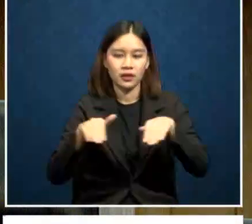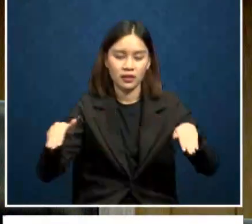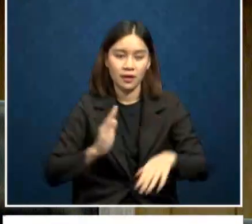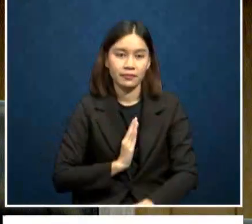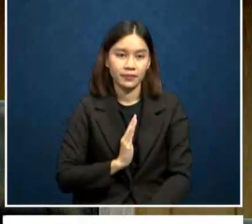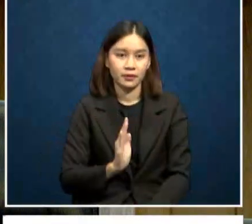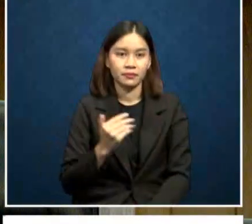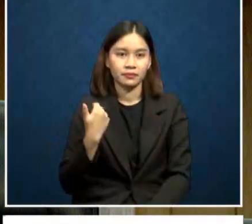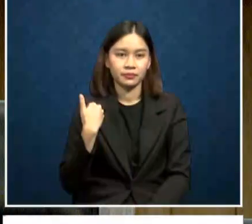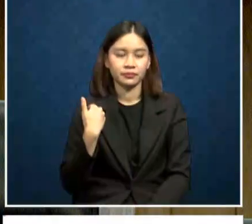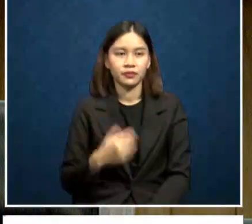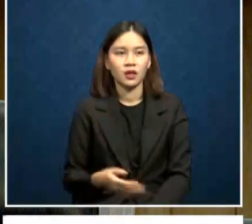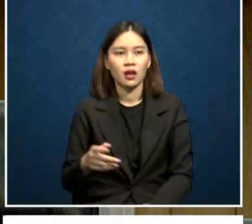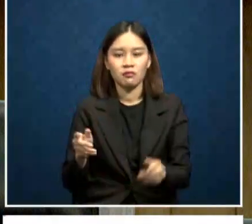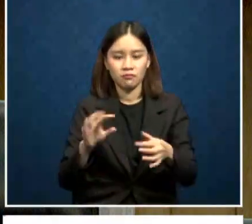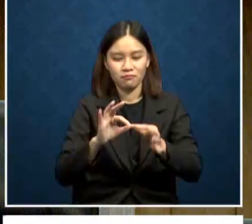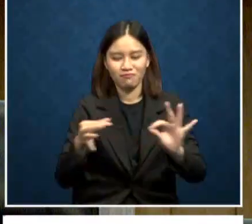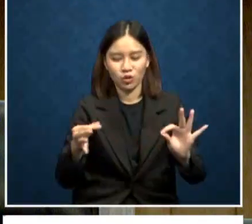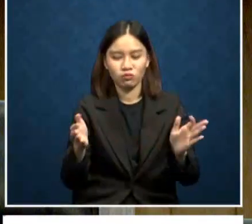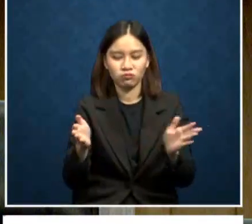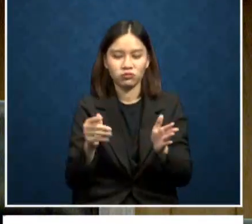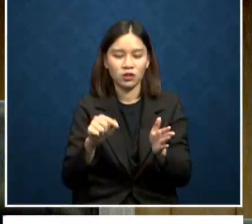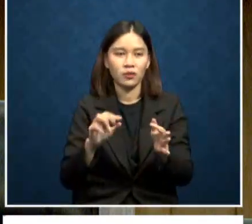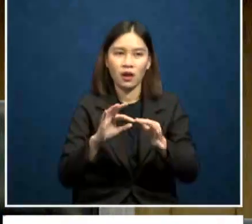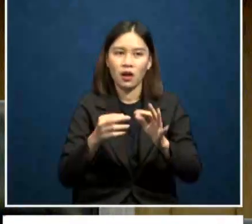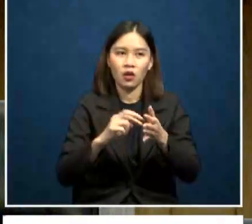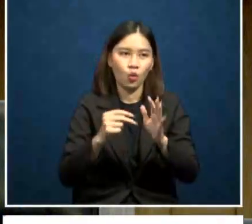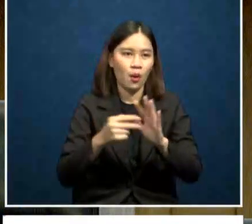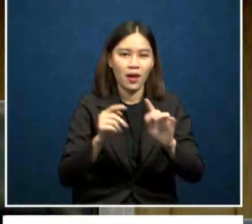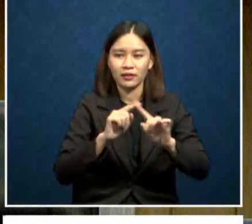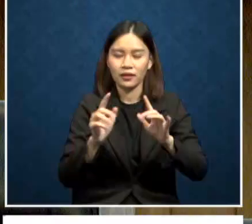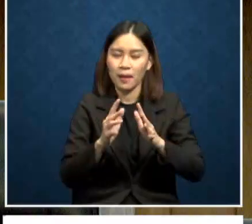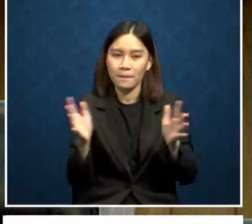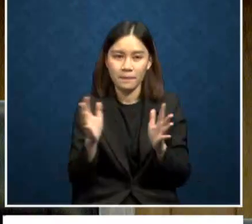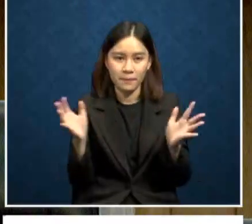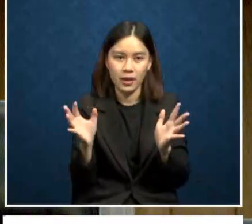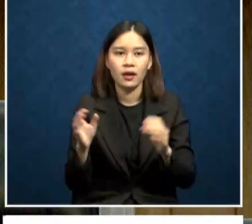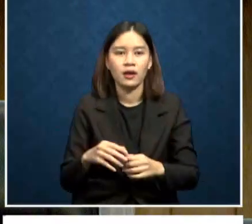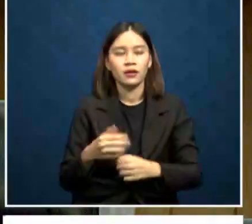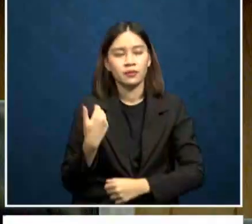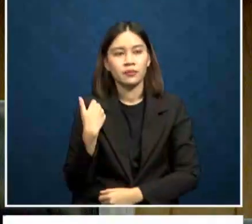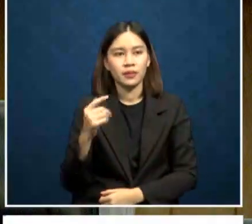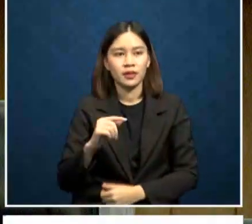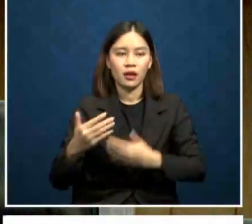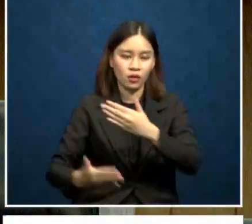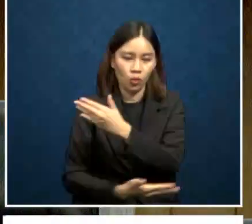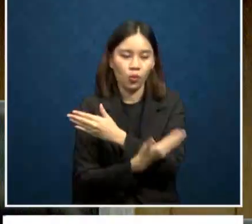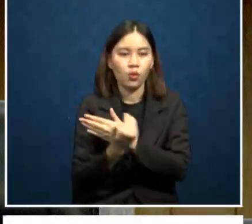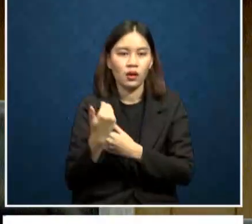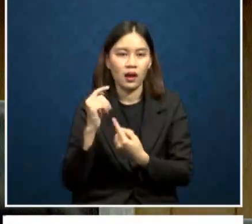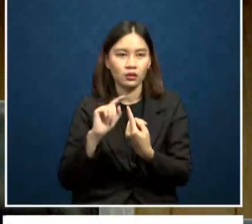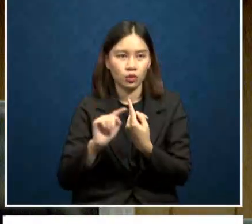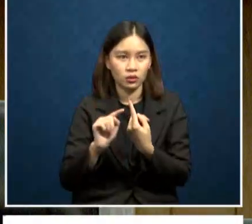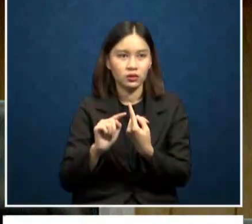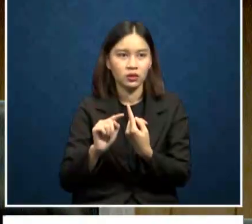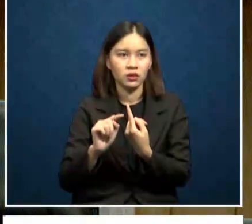ธรรมโดยประโยคสั้นๆเนี่ยนะครับมันมีความหมายมากมายมหาศาลแล้วก็ยังมีโอกาสในการที่